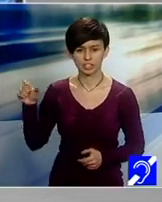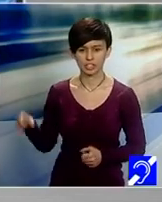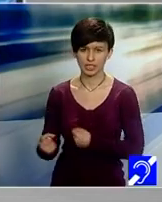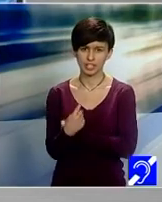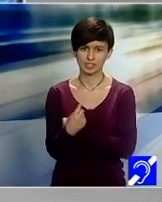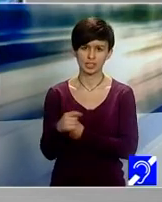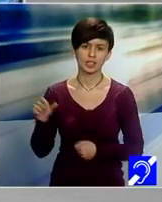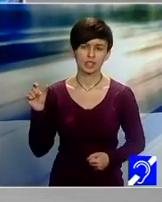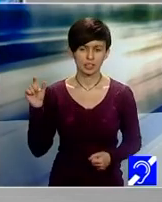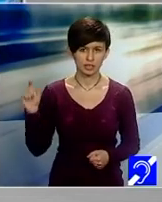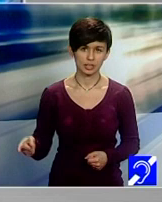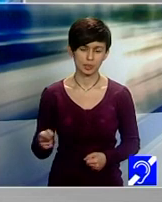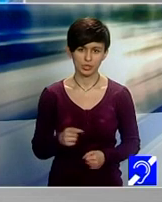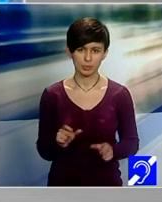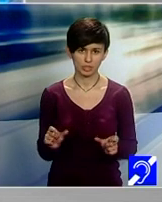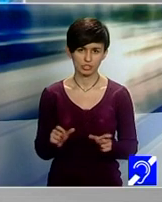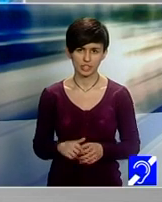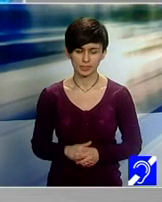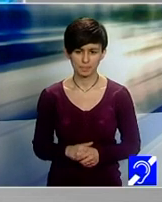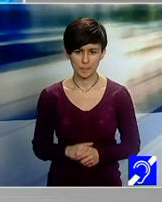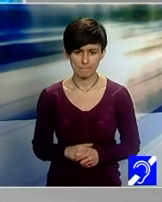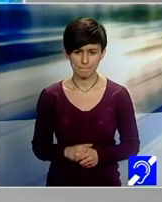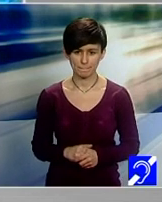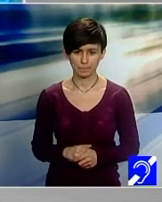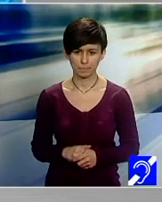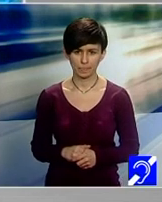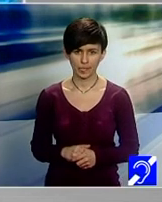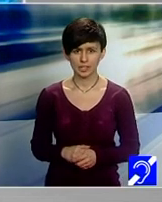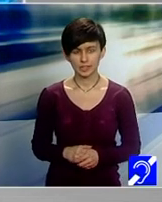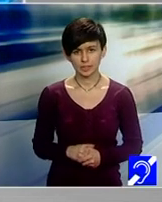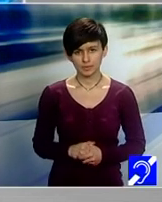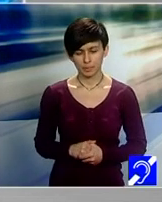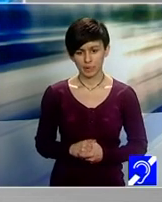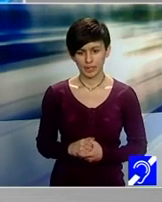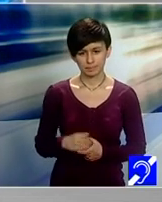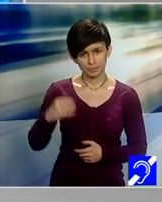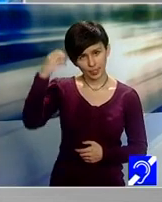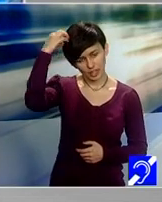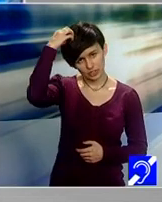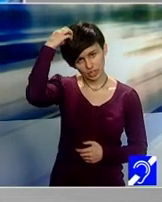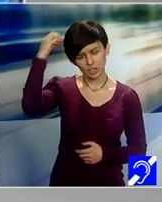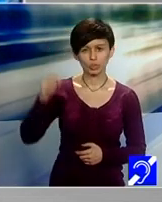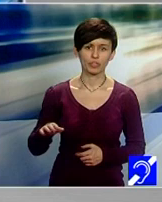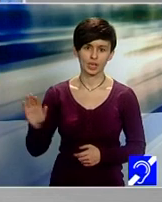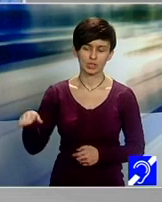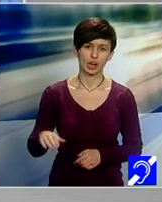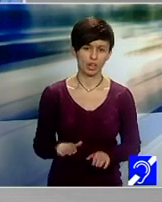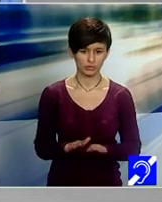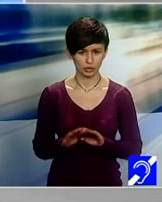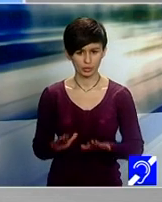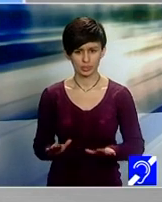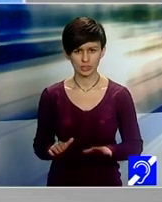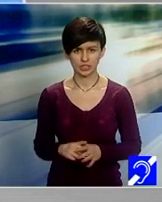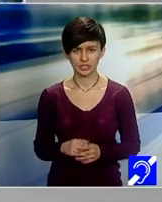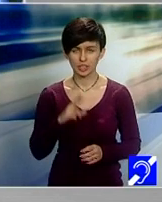și reprezentanții băncii naționale, care, ci și guvernul. Da. A avut o poziție și vorbește de